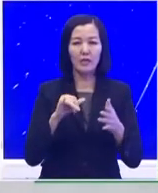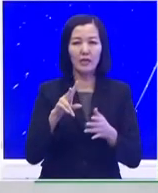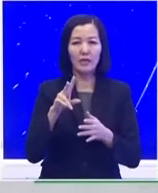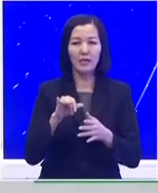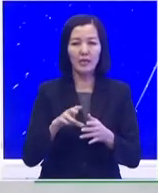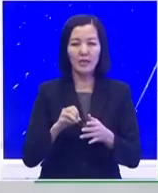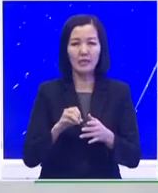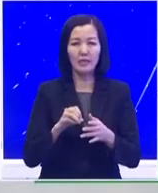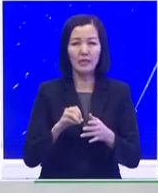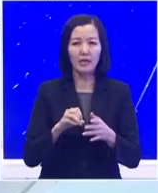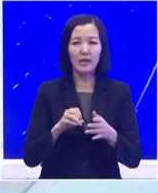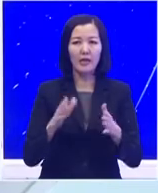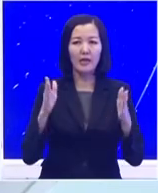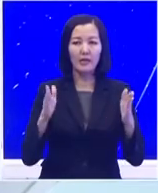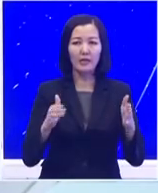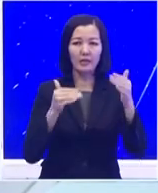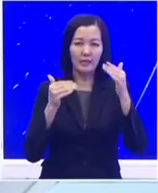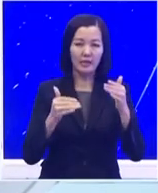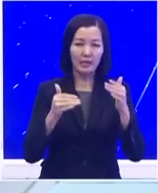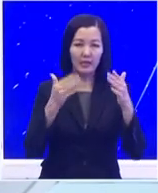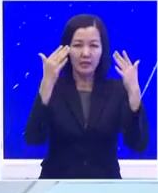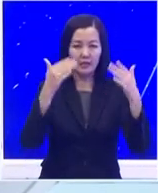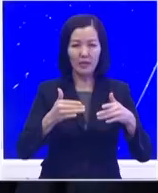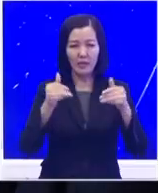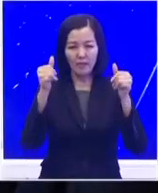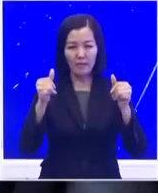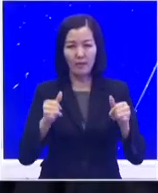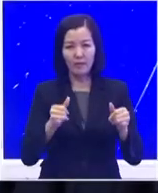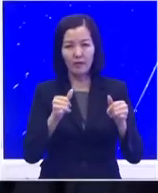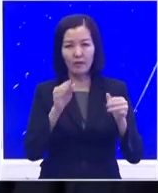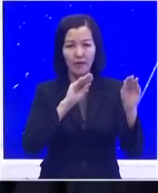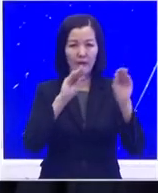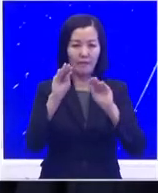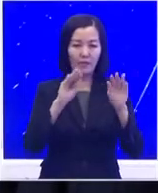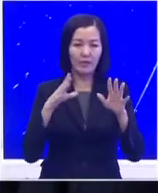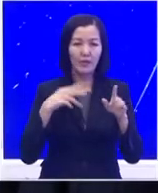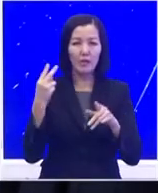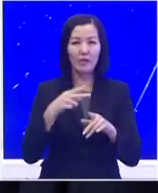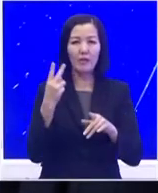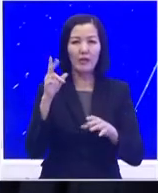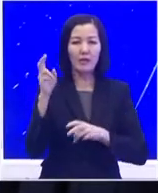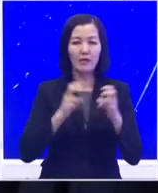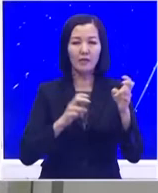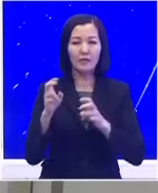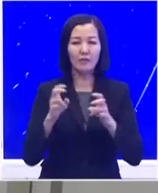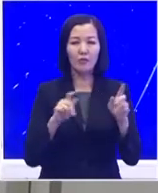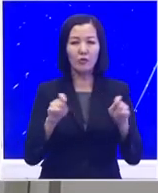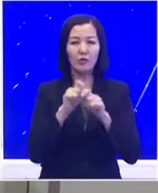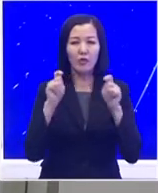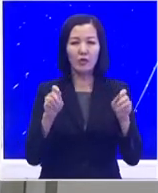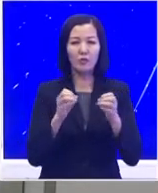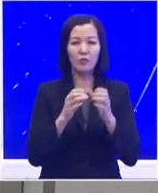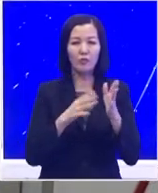игі істерін стендтерге сыйғызыпты. Олар да үлкен, жоспарларына сай. Биыл 22 кәсіпорын іске қосып, 19-ын